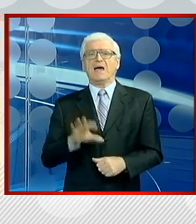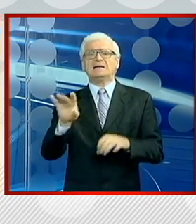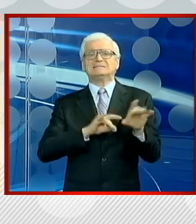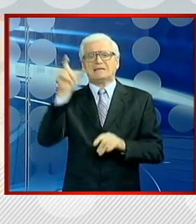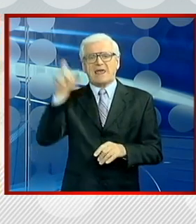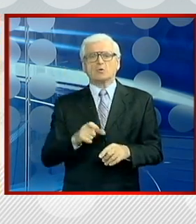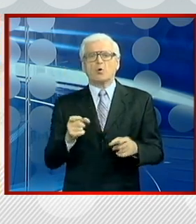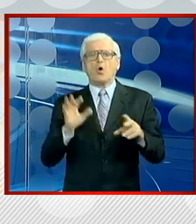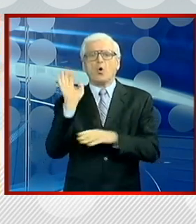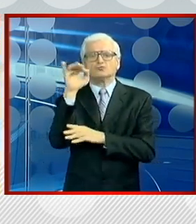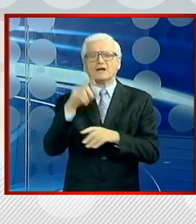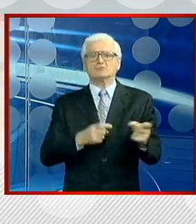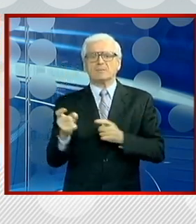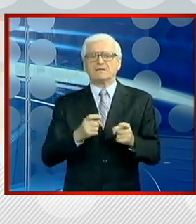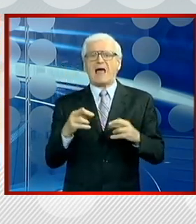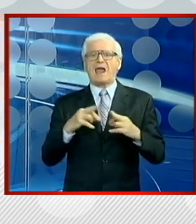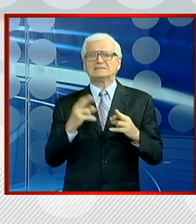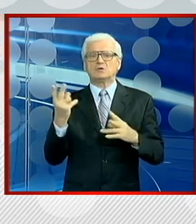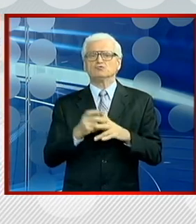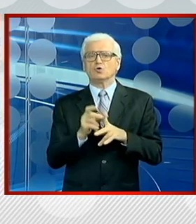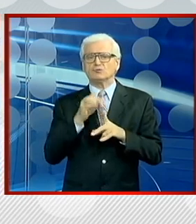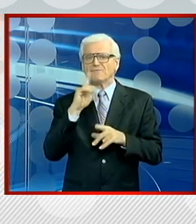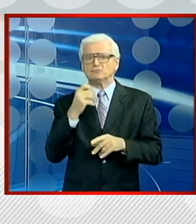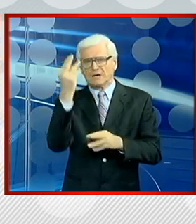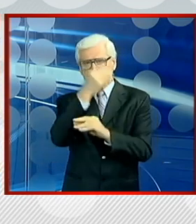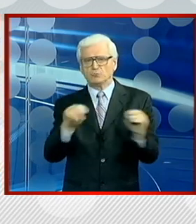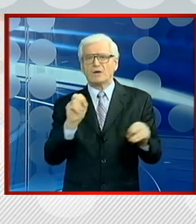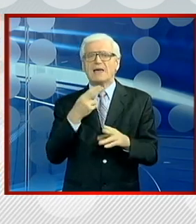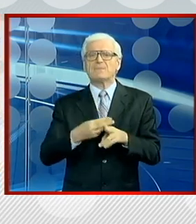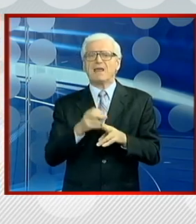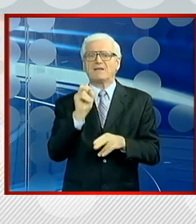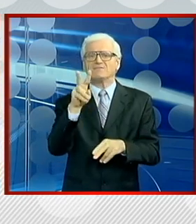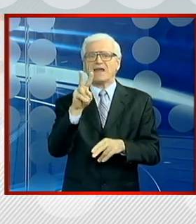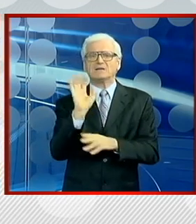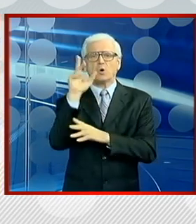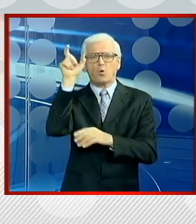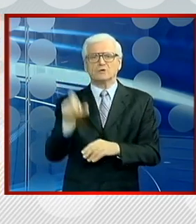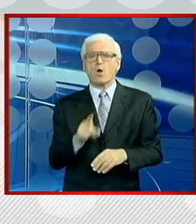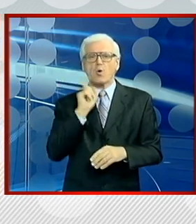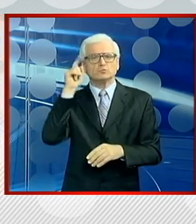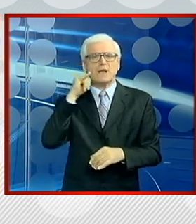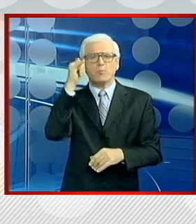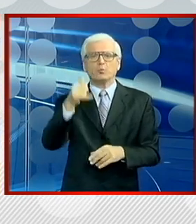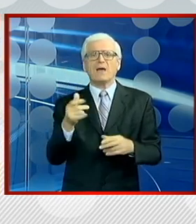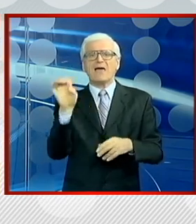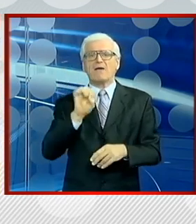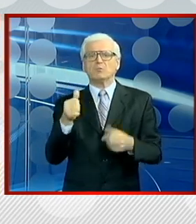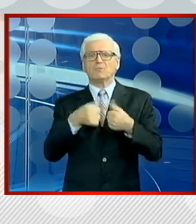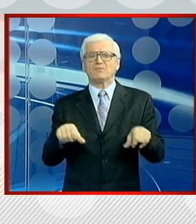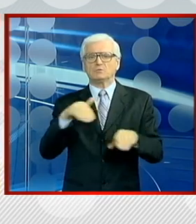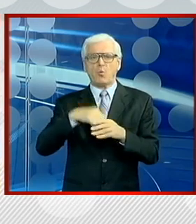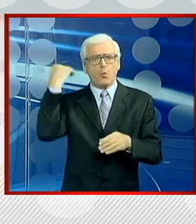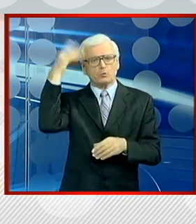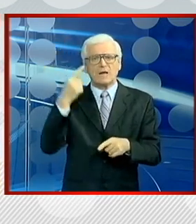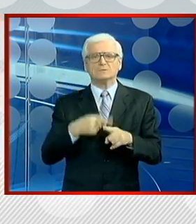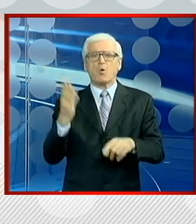Selektor košarkaške reprezentacije Aleksandar Đorđević saopštio je imena 12 igrača koji sutra putuju na Evropsko prvenstvo u Turskoj.